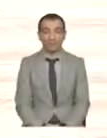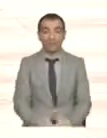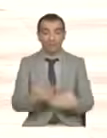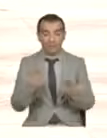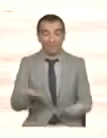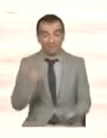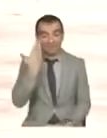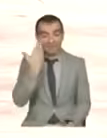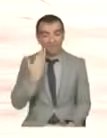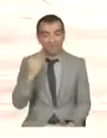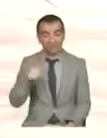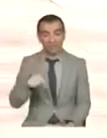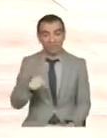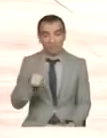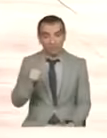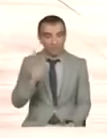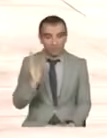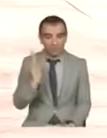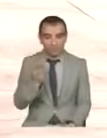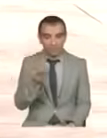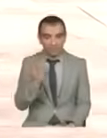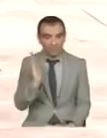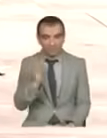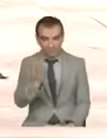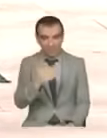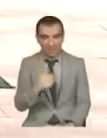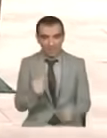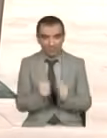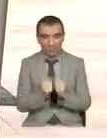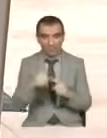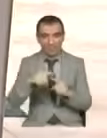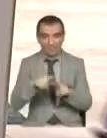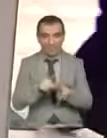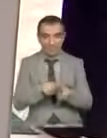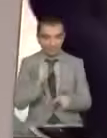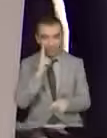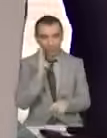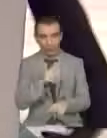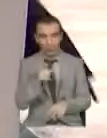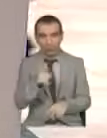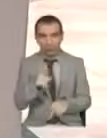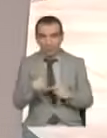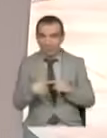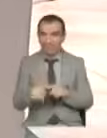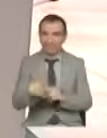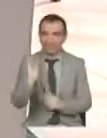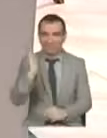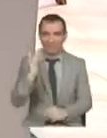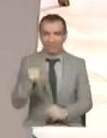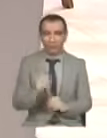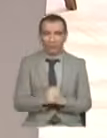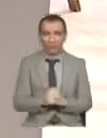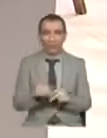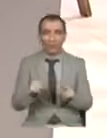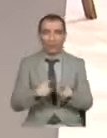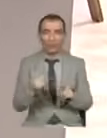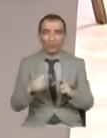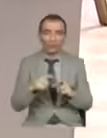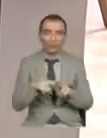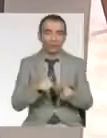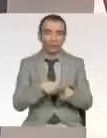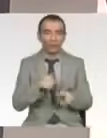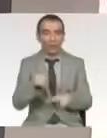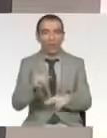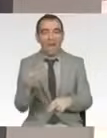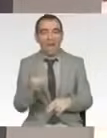Evet izledik. Şimdi sen nereye gidiyorsun acaba? Gel buraya. Tay'ı gördü takip bu. Tay'ın peşinden gidiyorum ben. Nuray Karpuzcu'yla